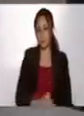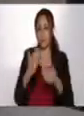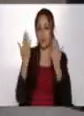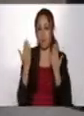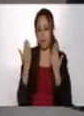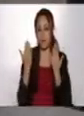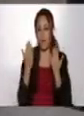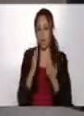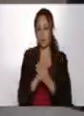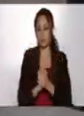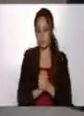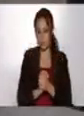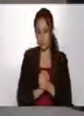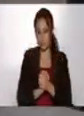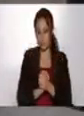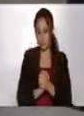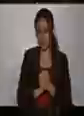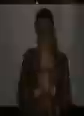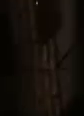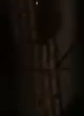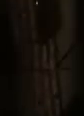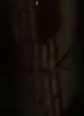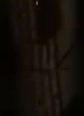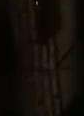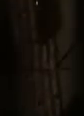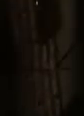روحها. بسم الله الرحمن الرحيم.